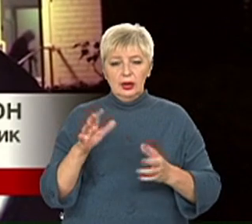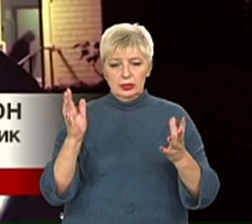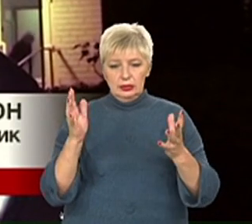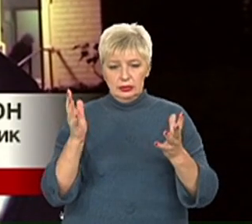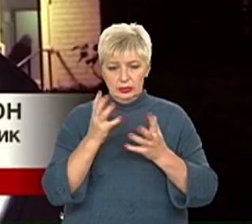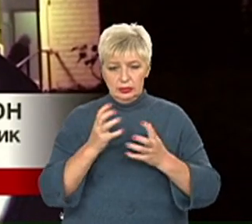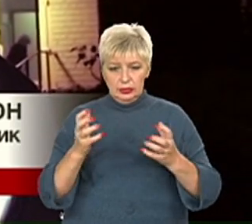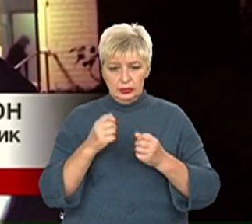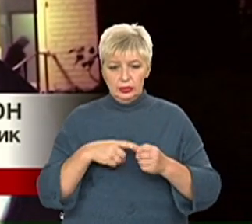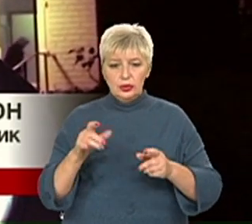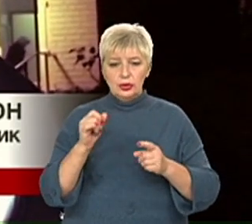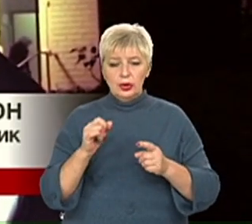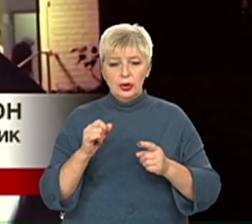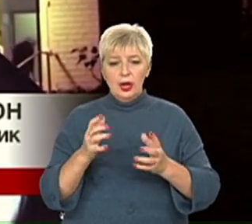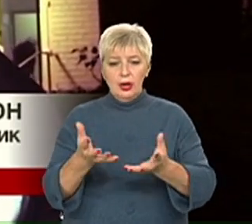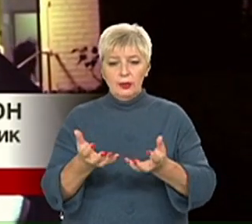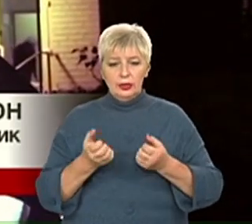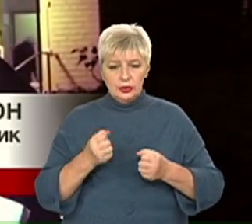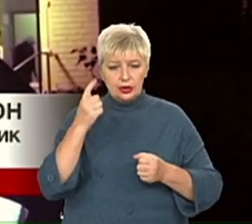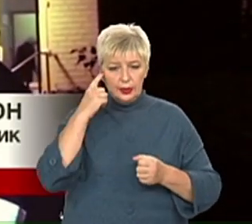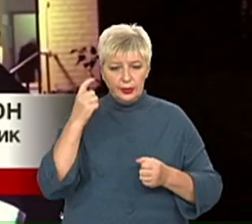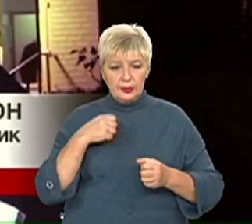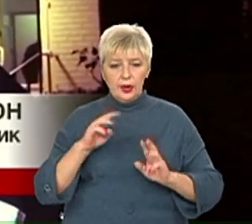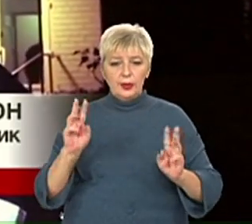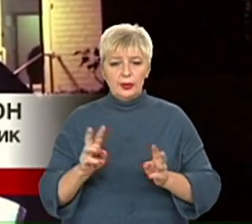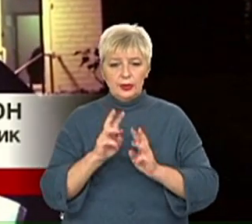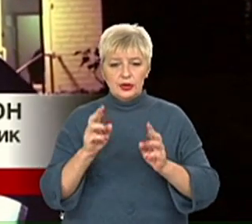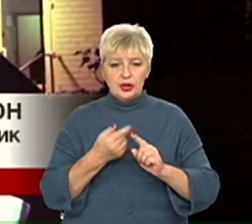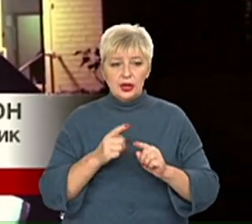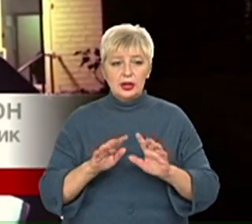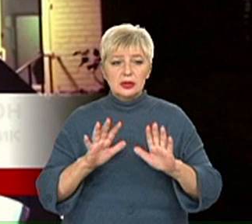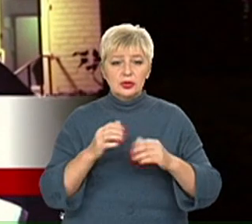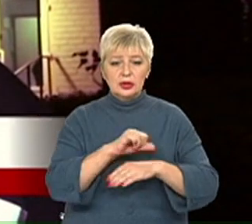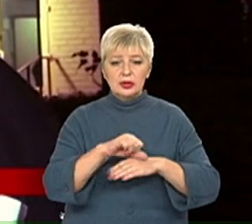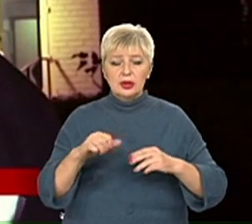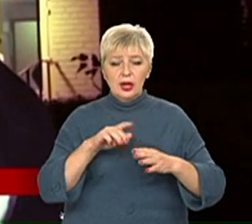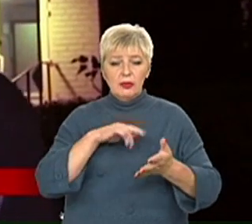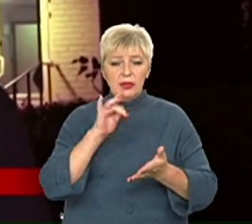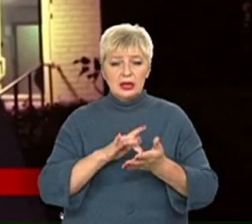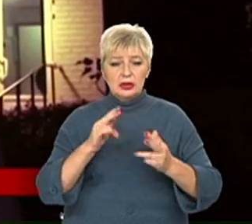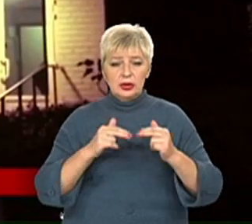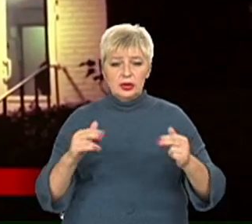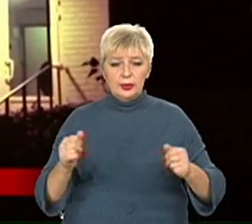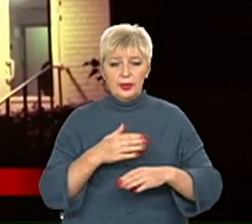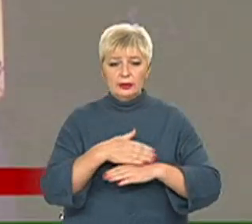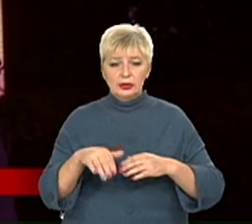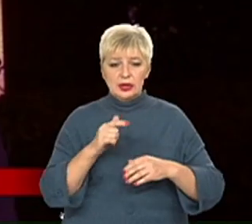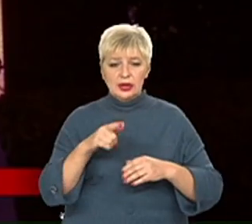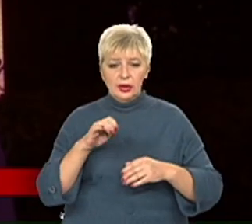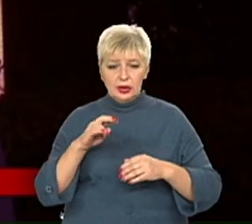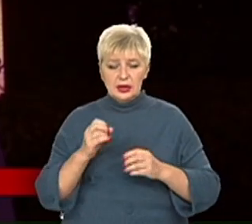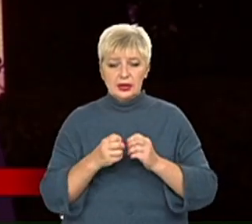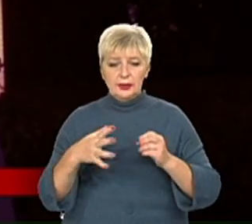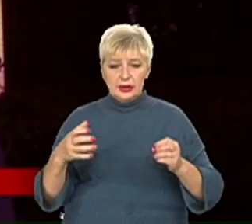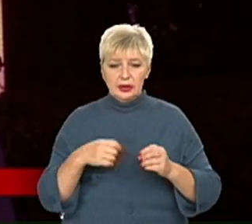хвилин до служби порятунку надійшло повідомлення про пожежу, яка сталася за адресою міста Дніпро, вулиця Гаванська, 15.